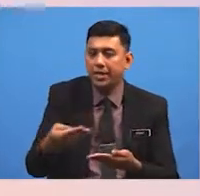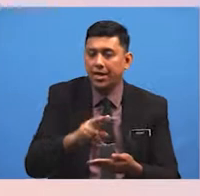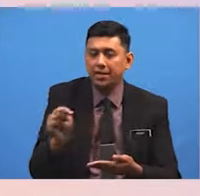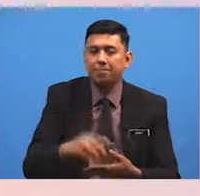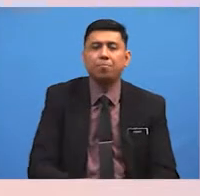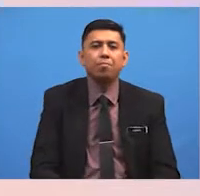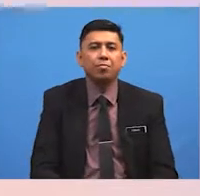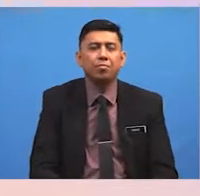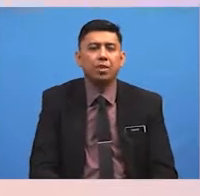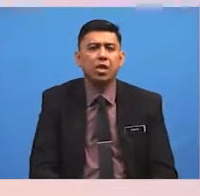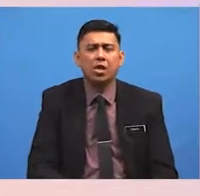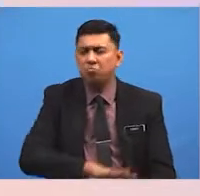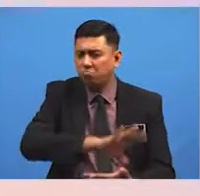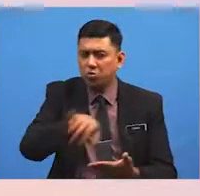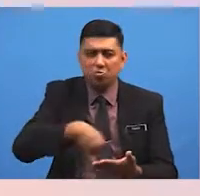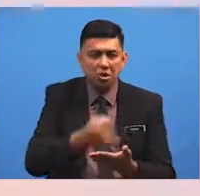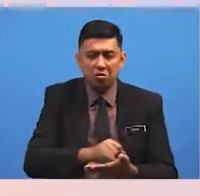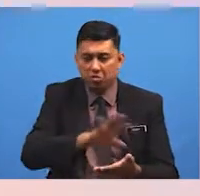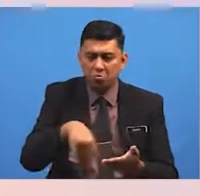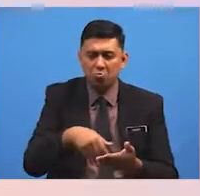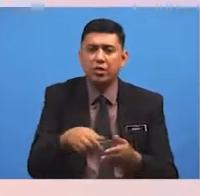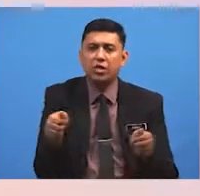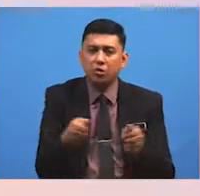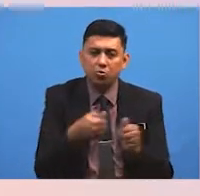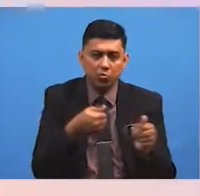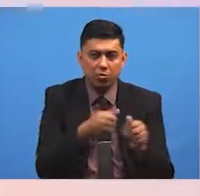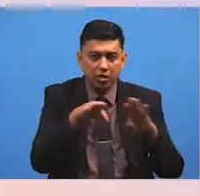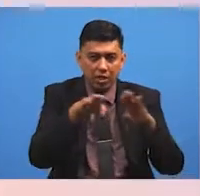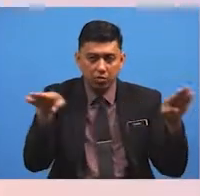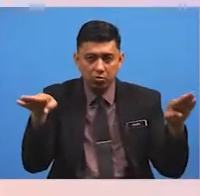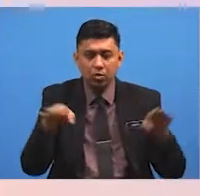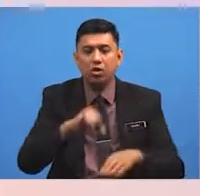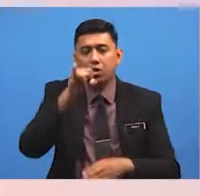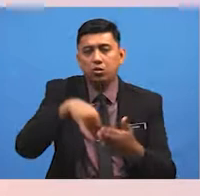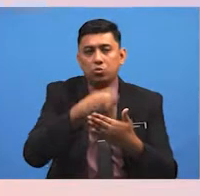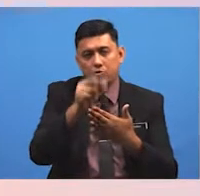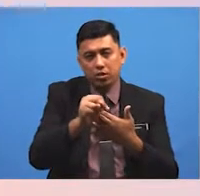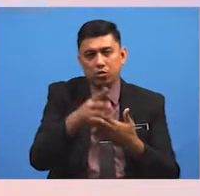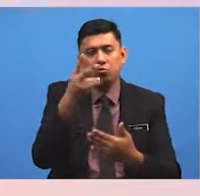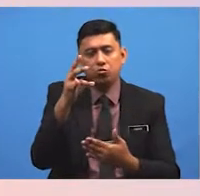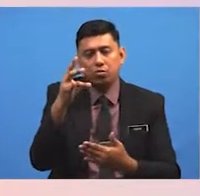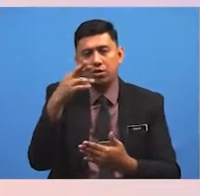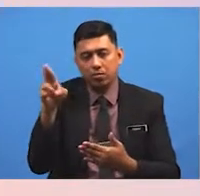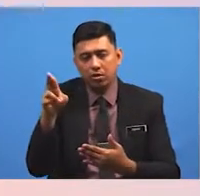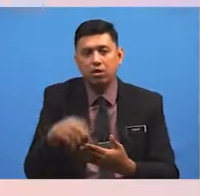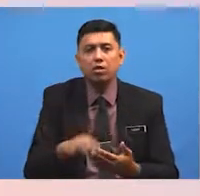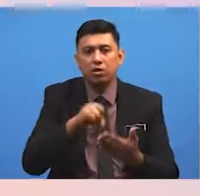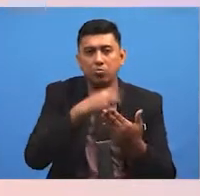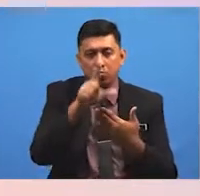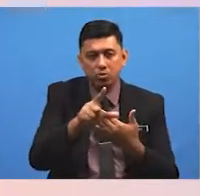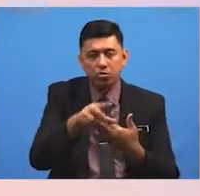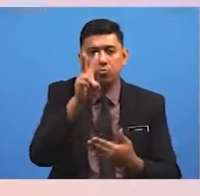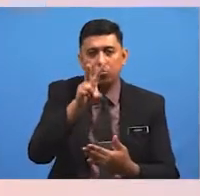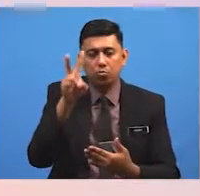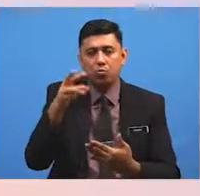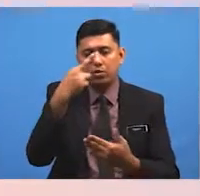cetaknya saja teman tersebut dilaju yang betul baju bulan Juna lem 17067 bulan julai